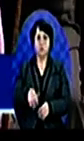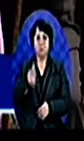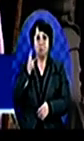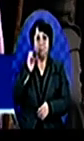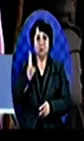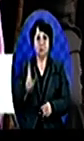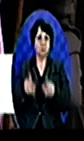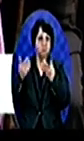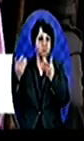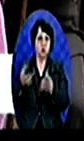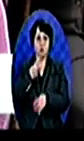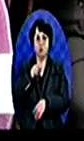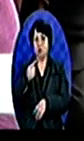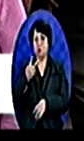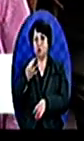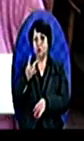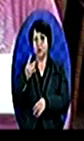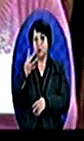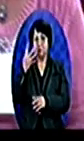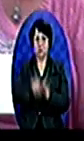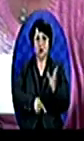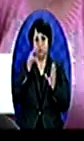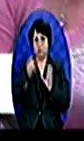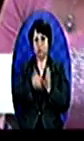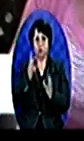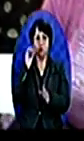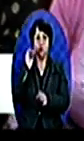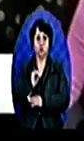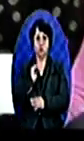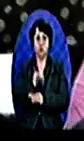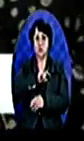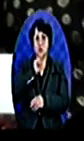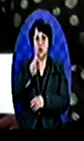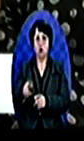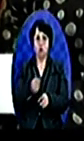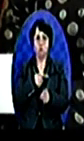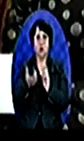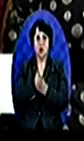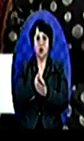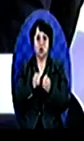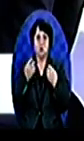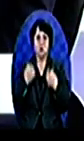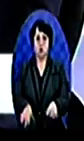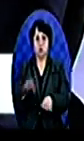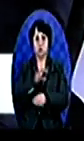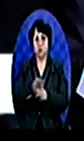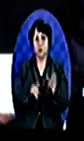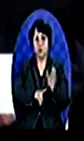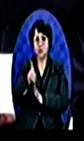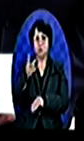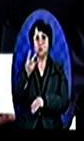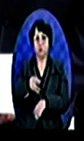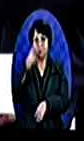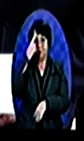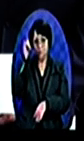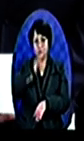байж 2012 оны 5 сарын 17-ны өдөр зээлийн гэрээ байгуулагдсан. Төсөл эхлэх үед